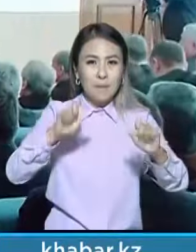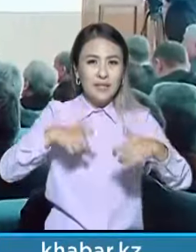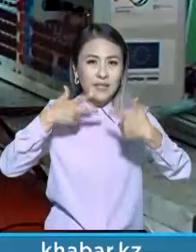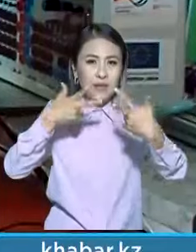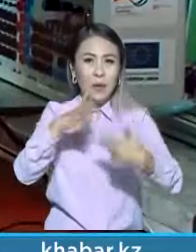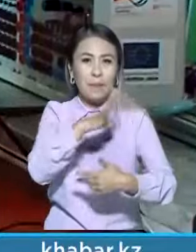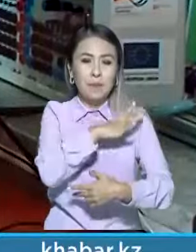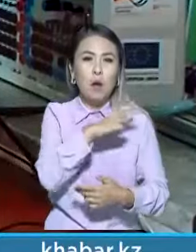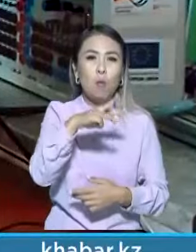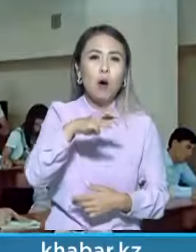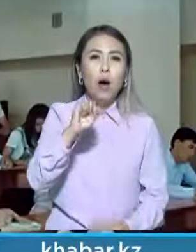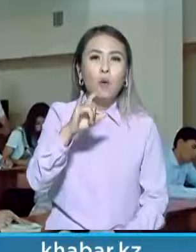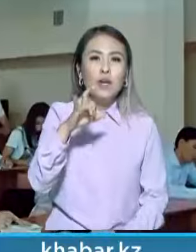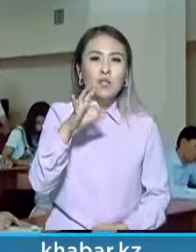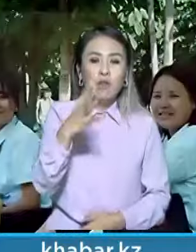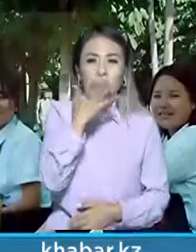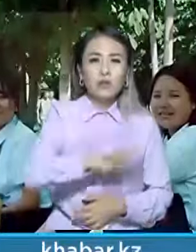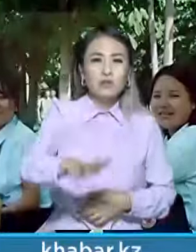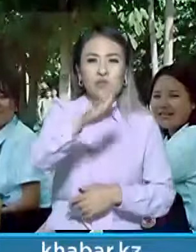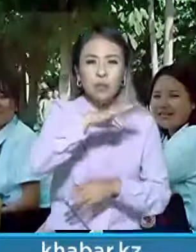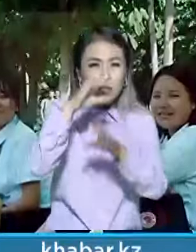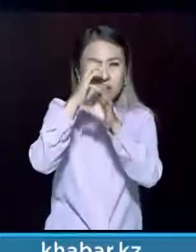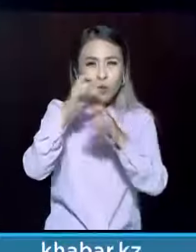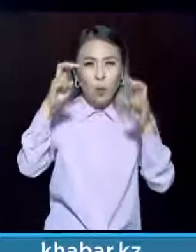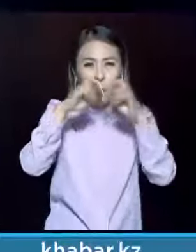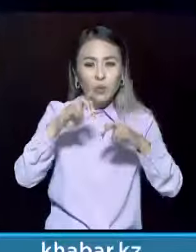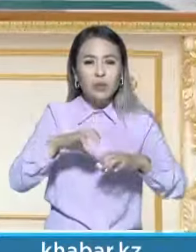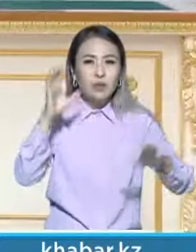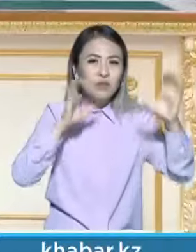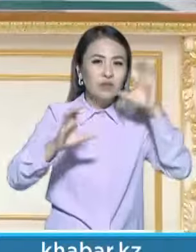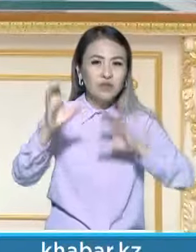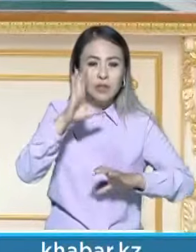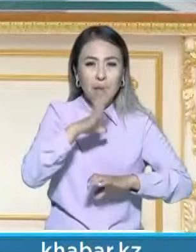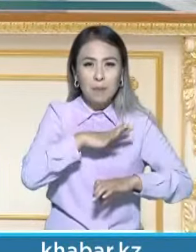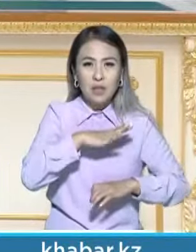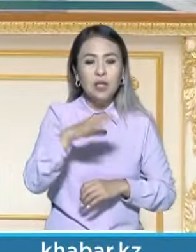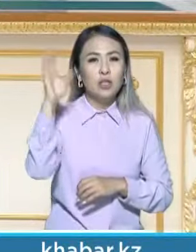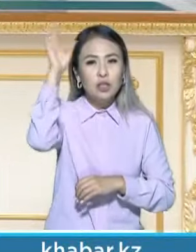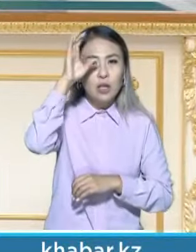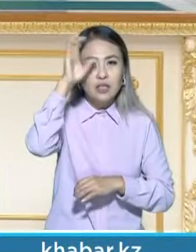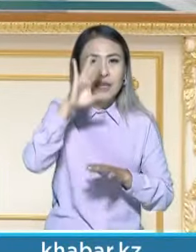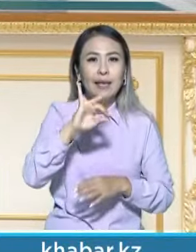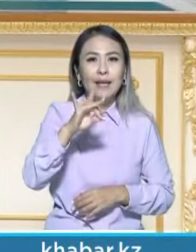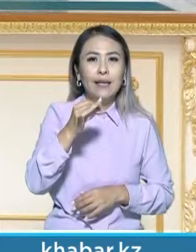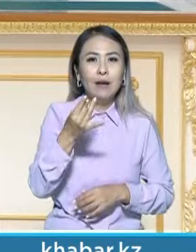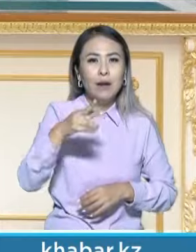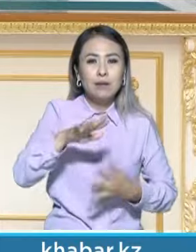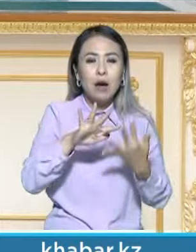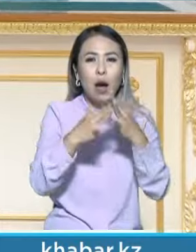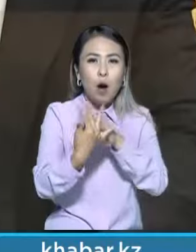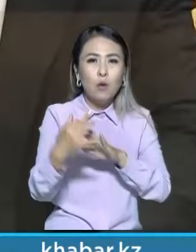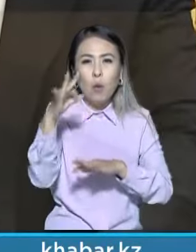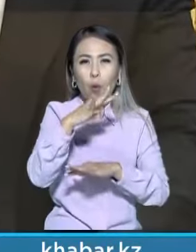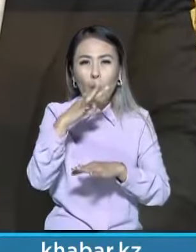өтті. Мұхтар Әуезов атындағы Оңтүстік Қазақстан Зерттеу университетінің Шыршық қаласында филиалы, сондай-ақ Ташкент ирригация және ауыл шаруашылығын